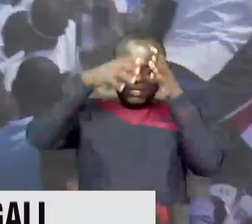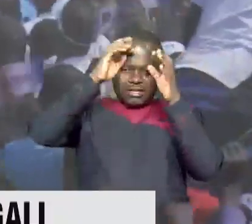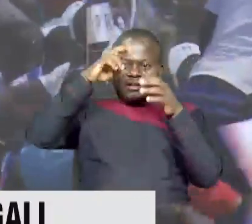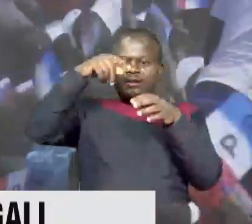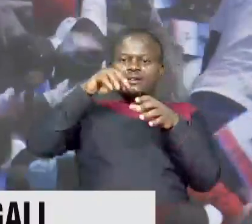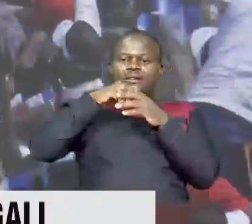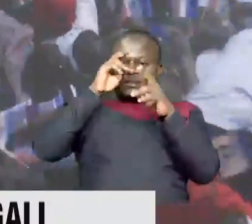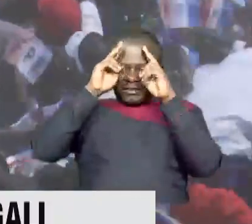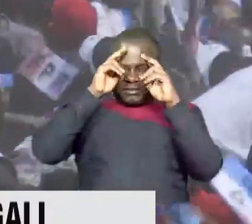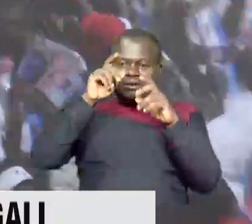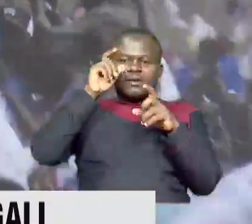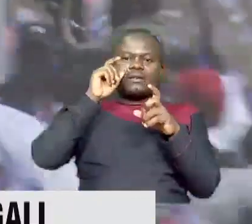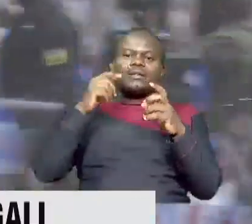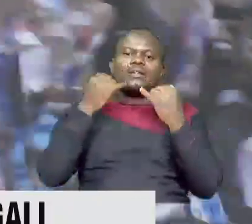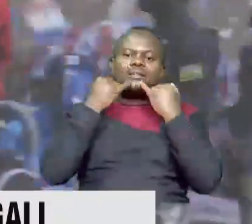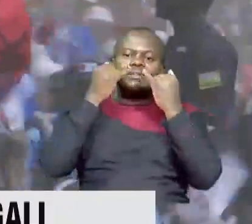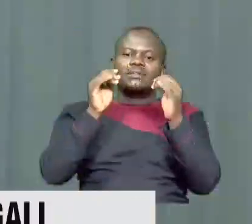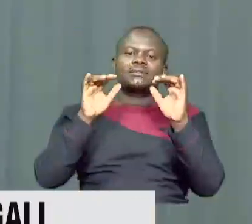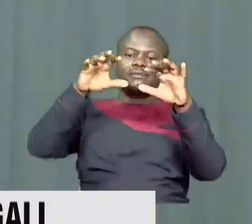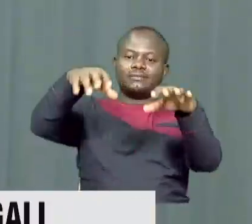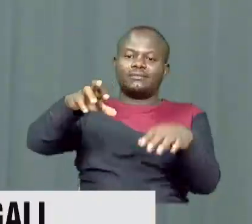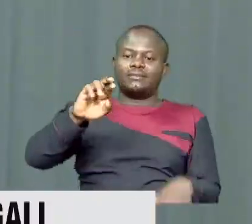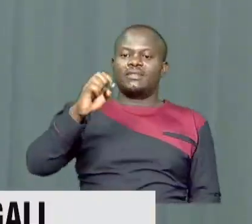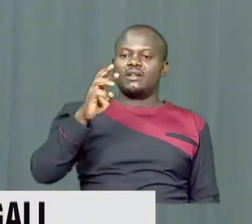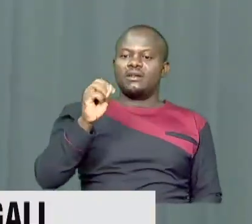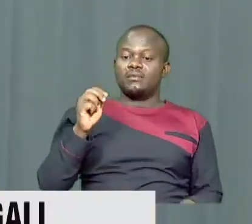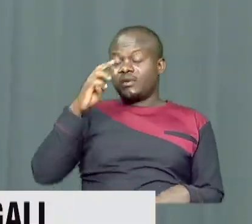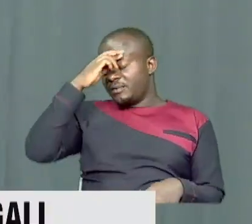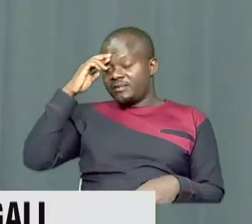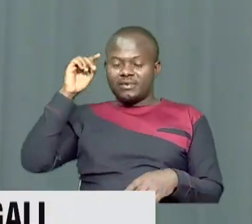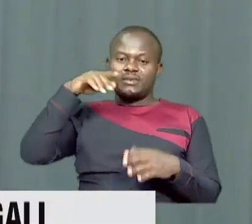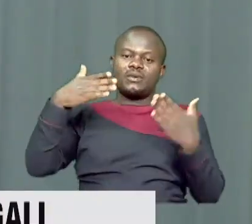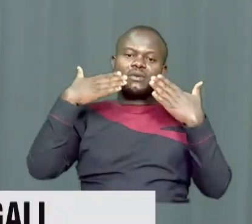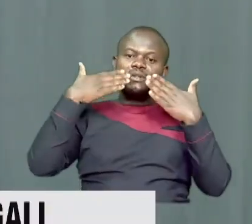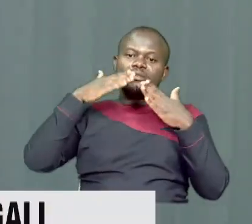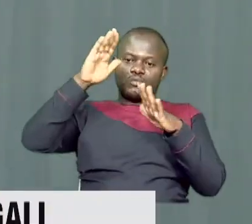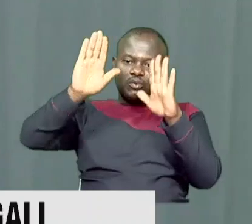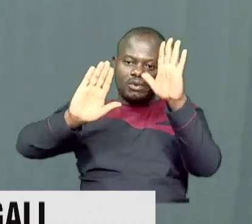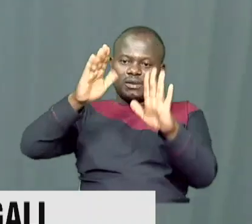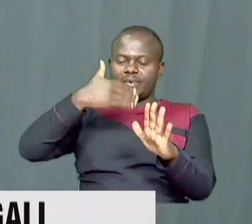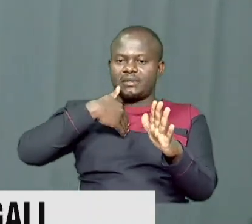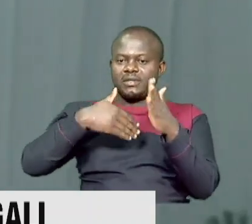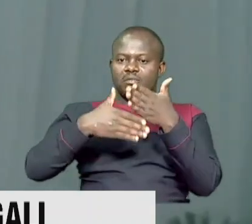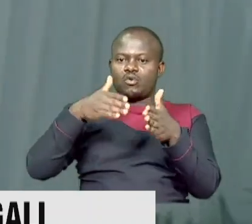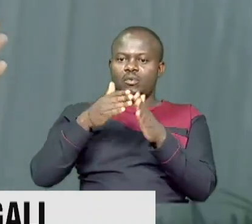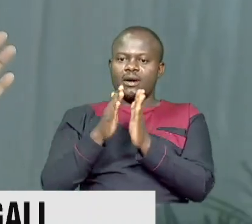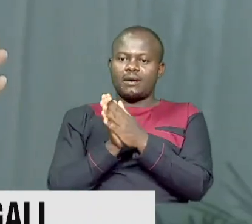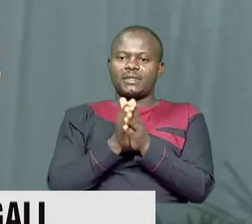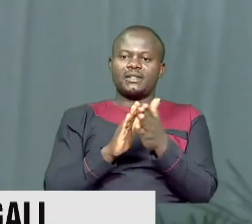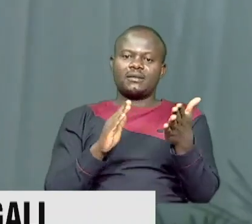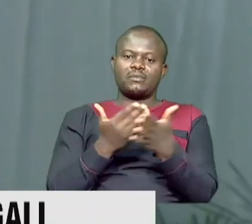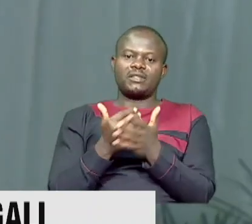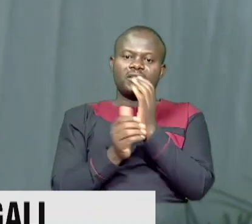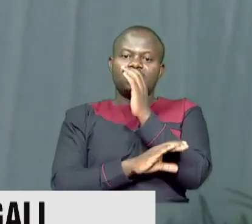Paul Kagame yabwiye abari kuri site ya Rugarama ku cyamuzanye ari ukubashimira uruhare bagize mu kubaka amateka mashya y'igihugu